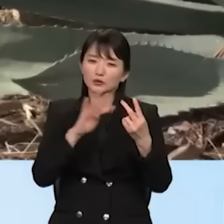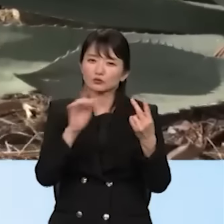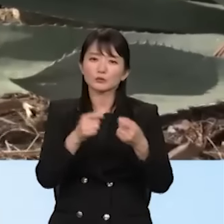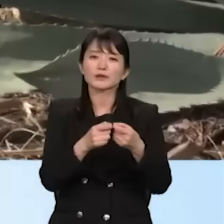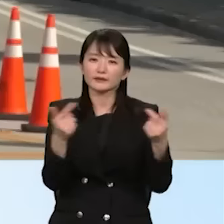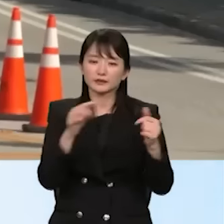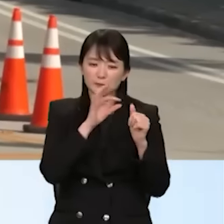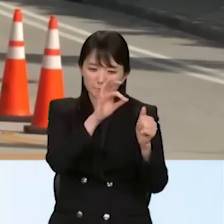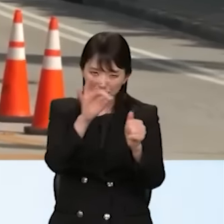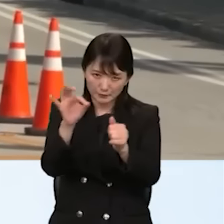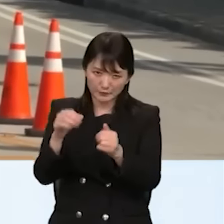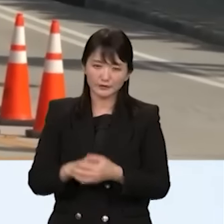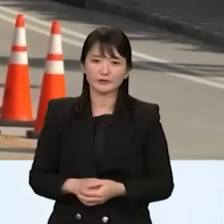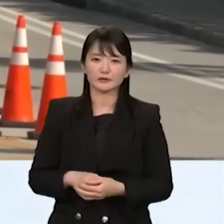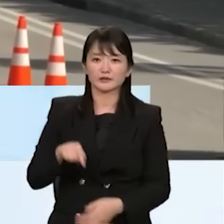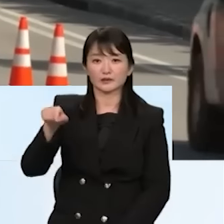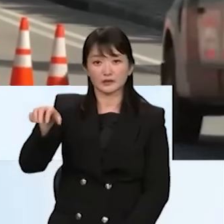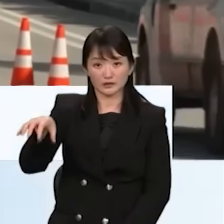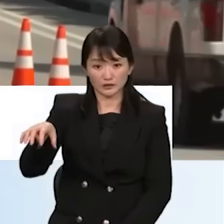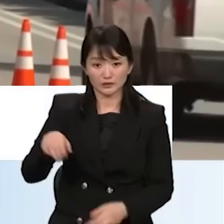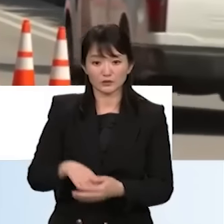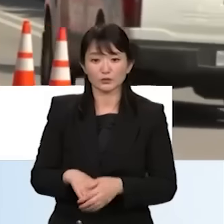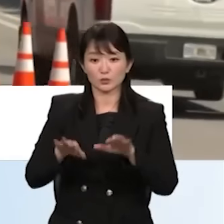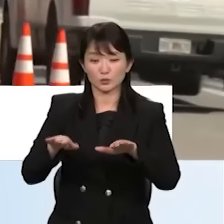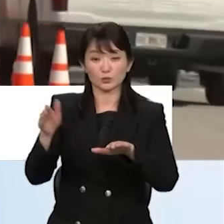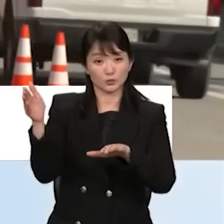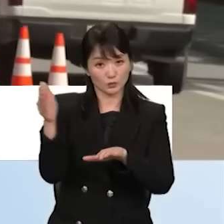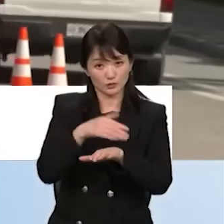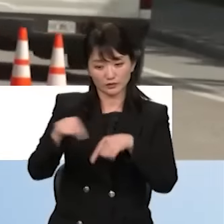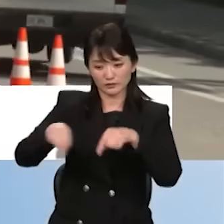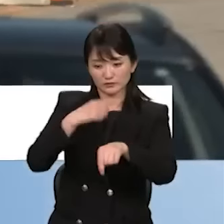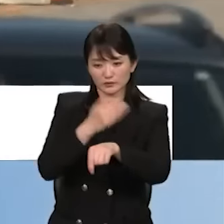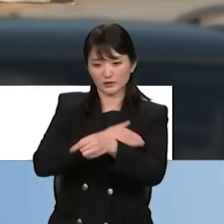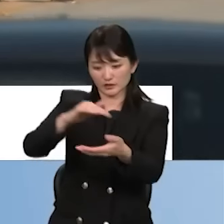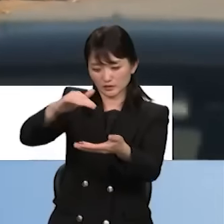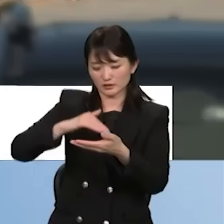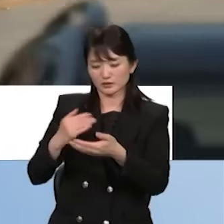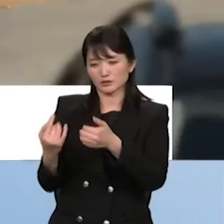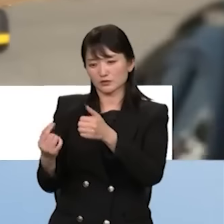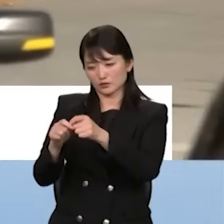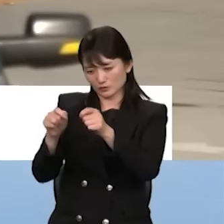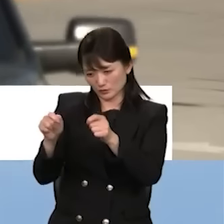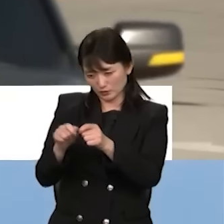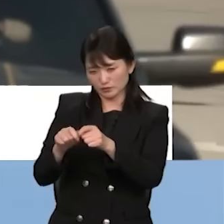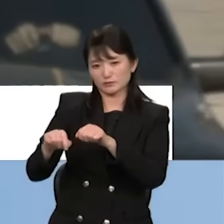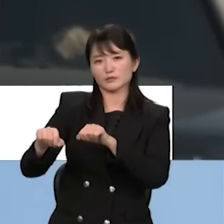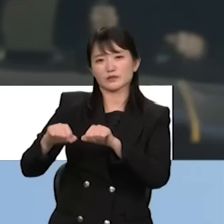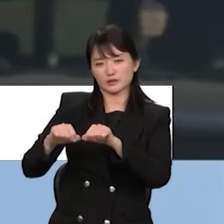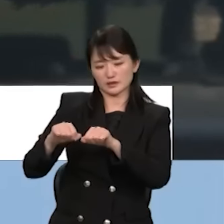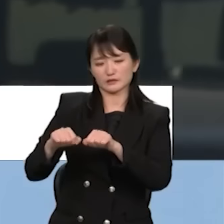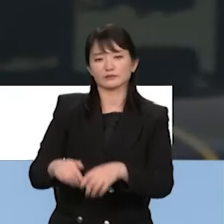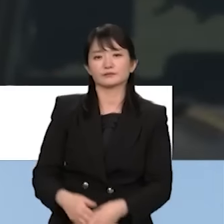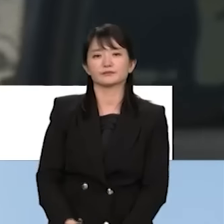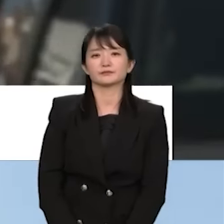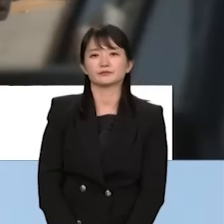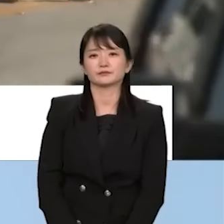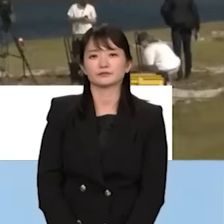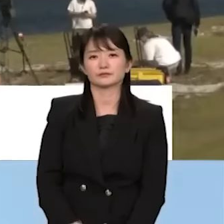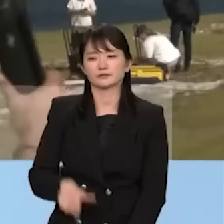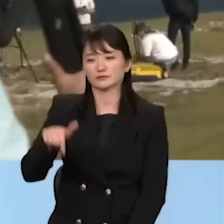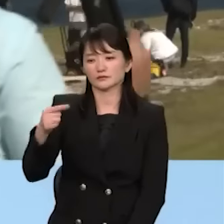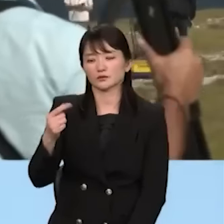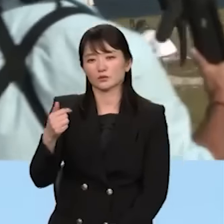늘었습니다. 이곳 마러라고 리조트에는 사실상 오늘부터 정권 인수팀이 가동되는 베이스 캠프가 차려졌습니다. 공화당